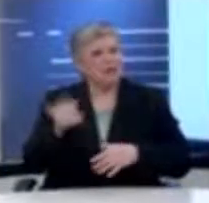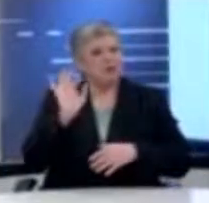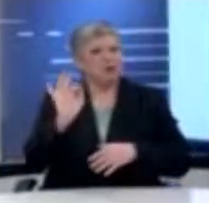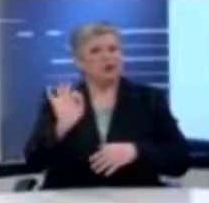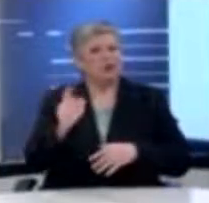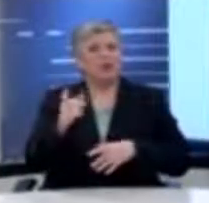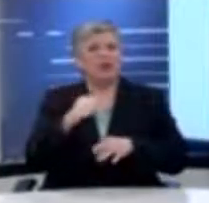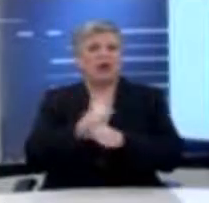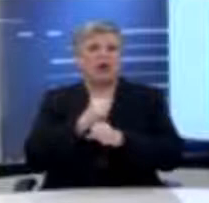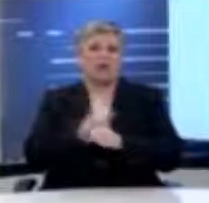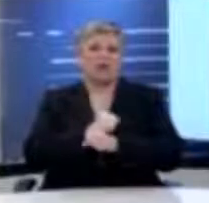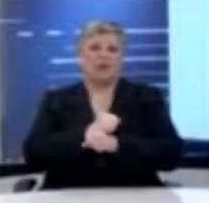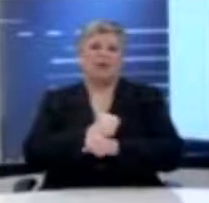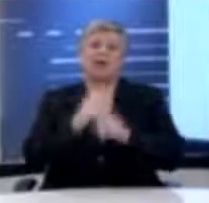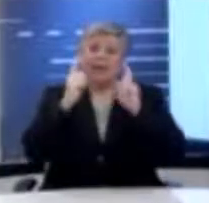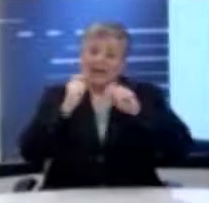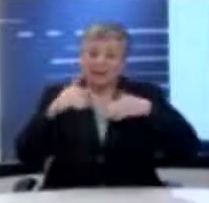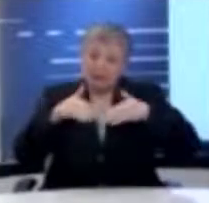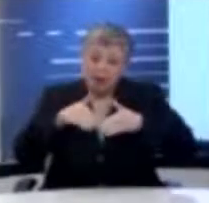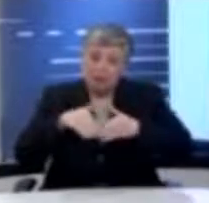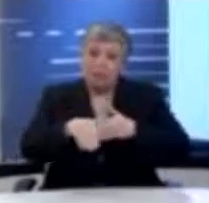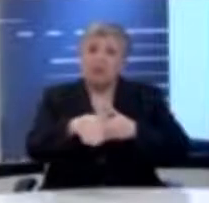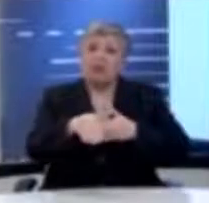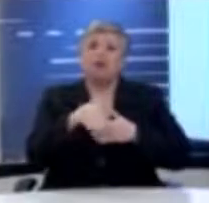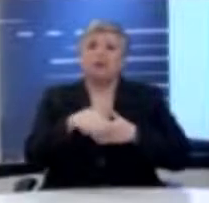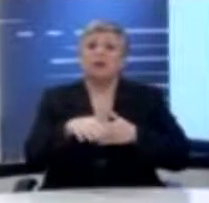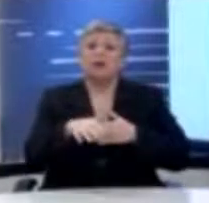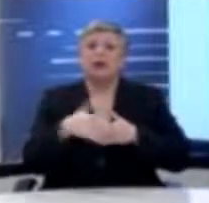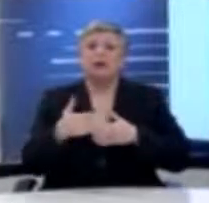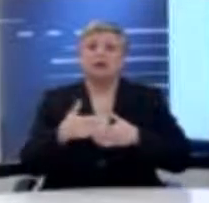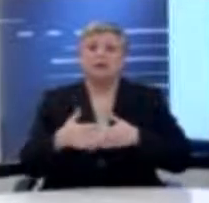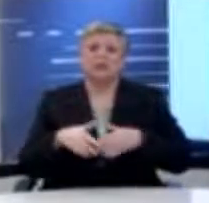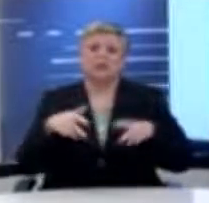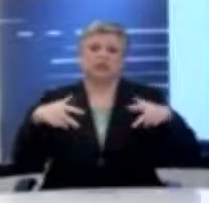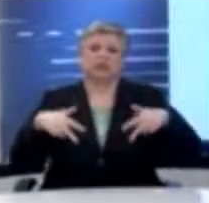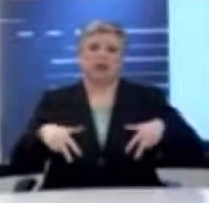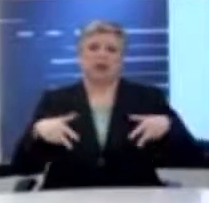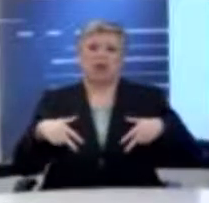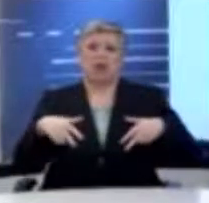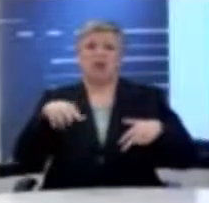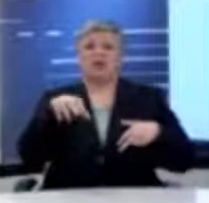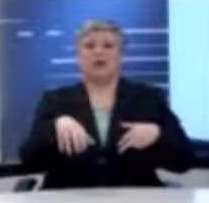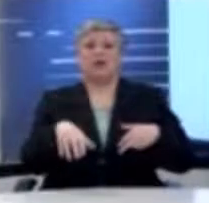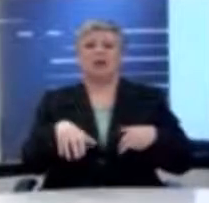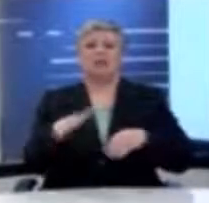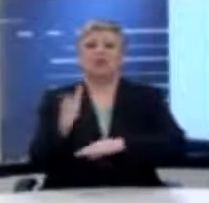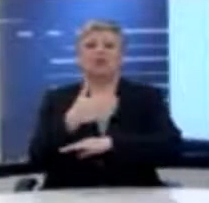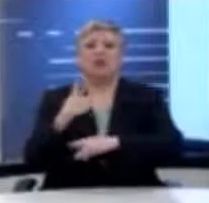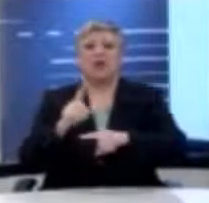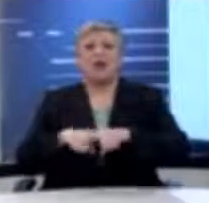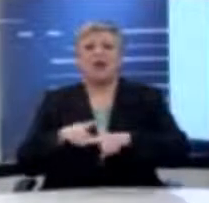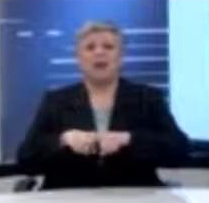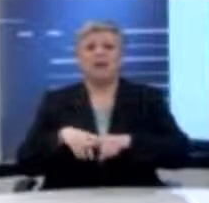χώρα θωρακίζεται. Στα χερσαία σύνορα εγκαθιστούμε περισσότερα